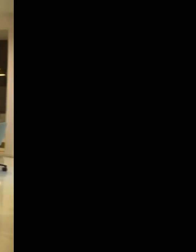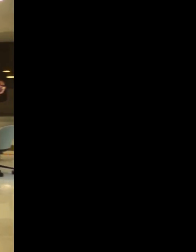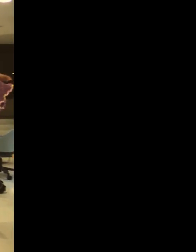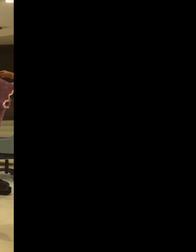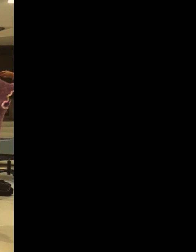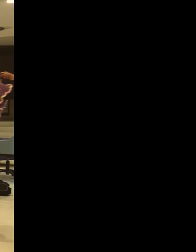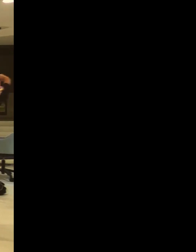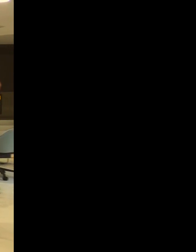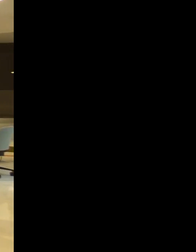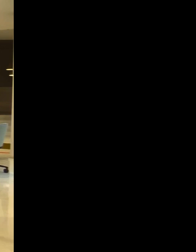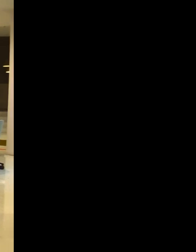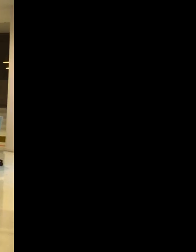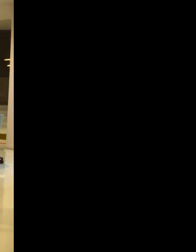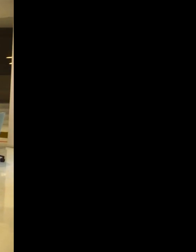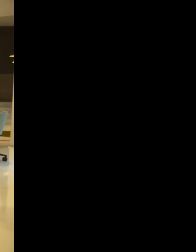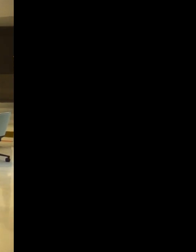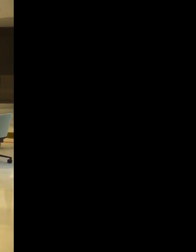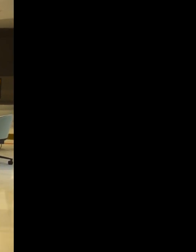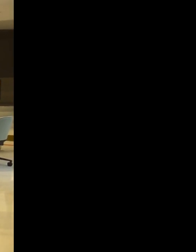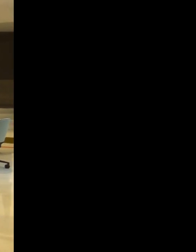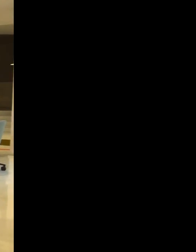and take my